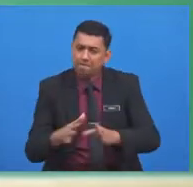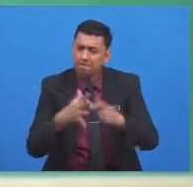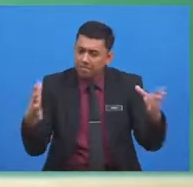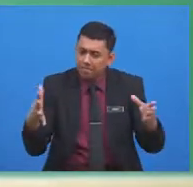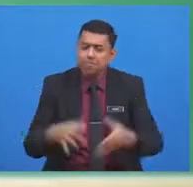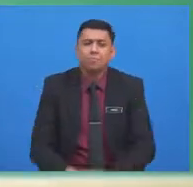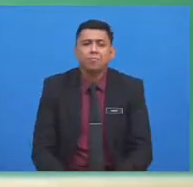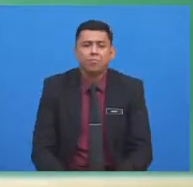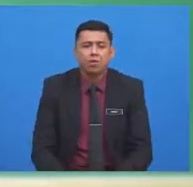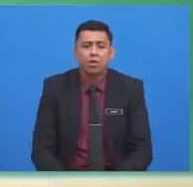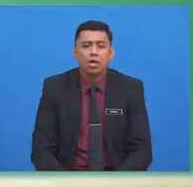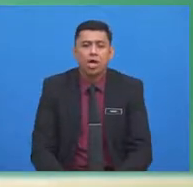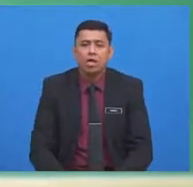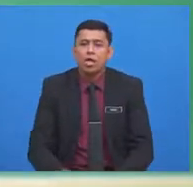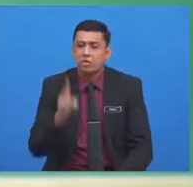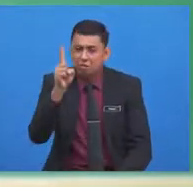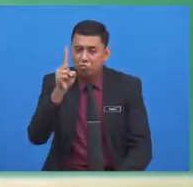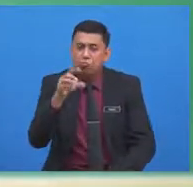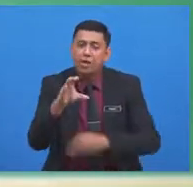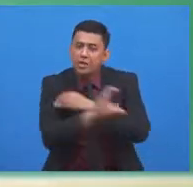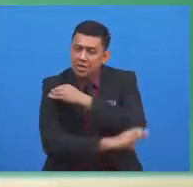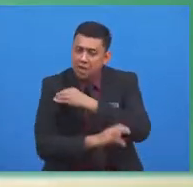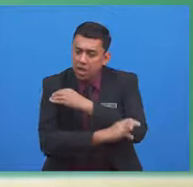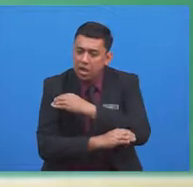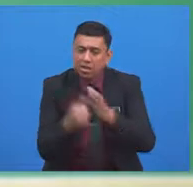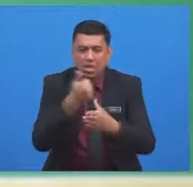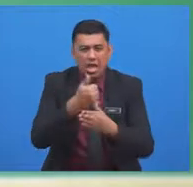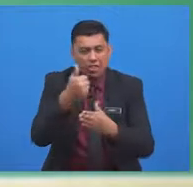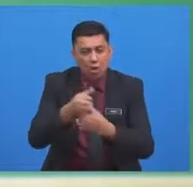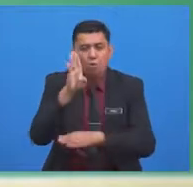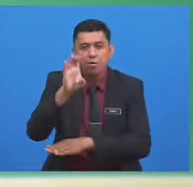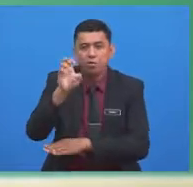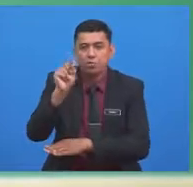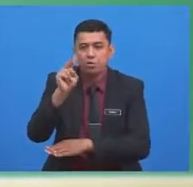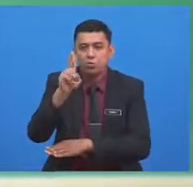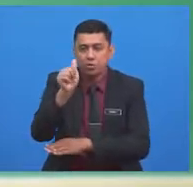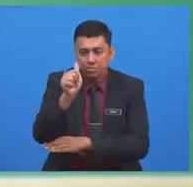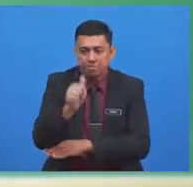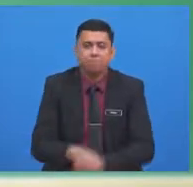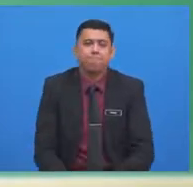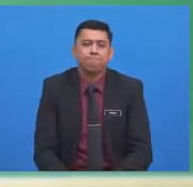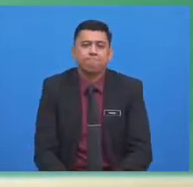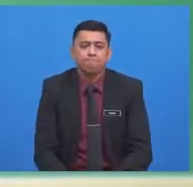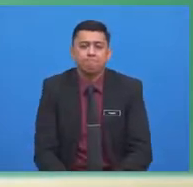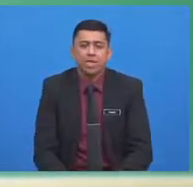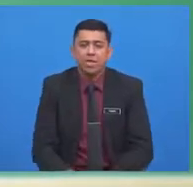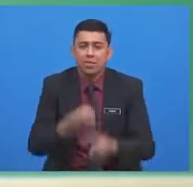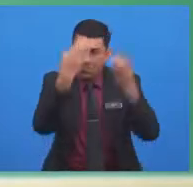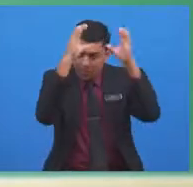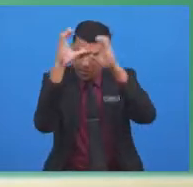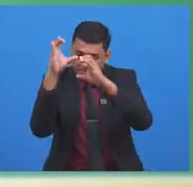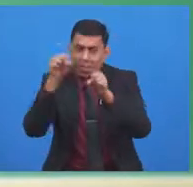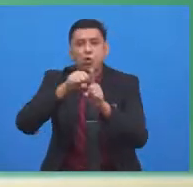sebuah negara atau benua. Unsur iklim yang mempengaruhi proses luluh hawa ialah